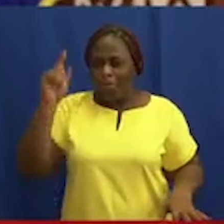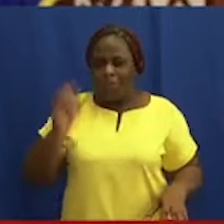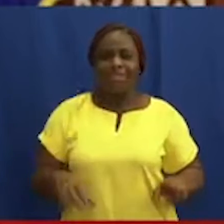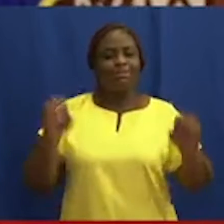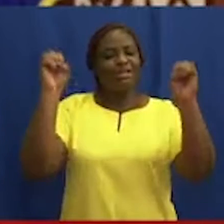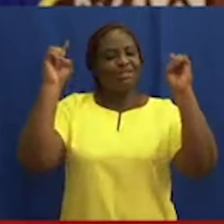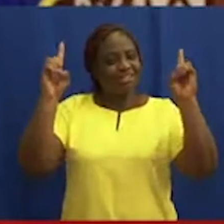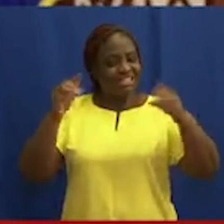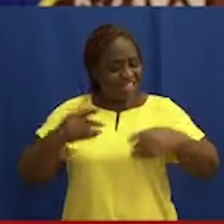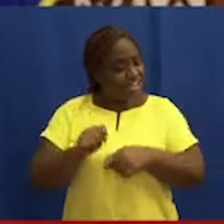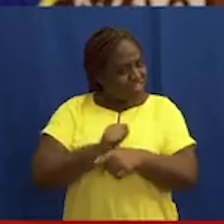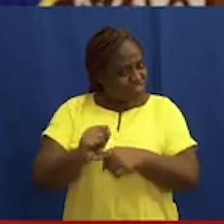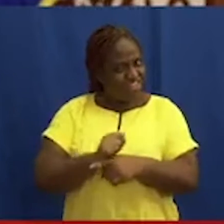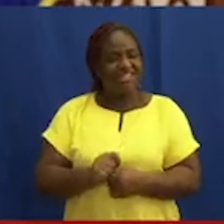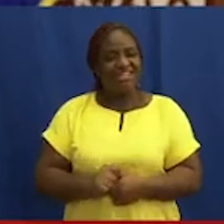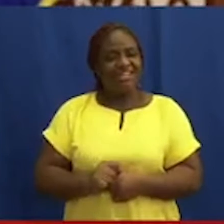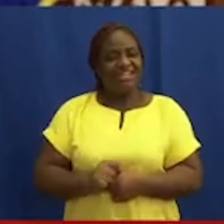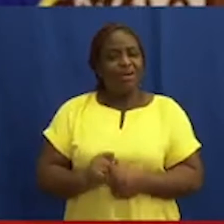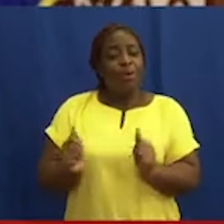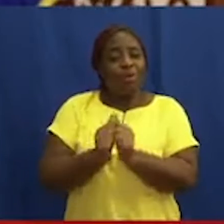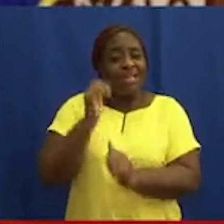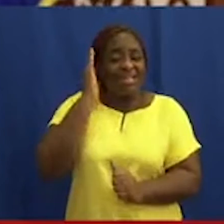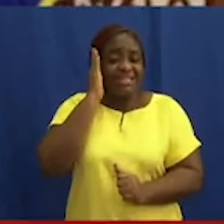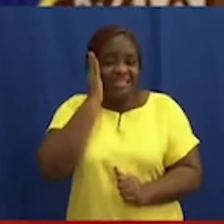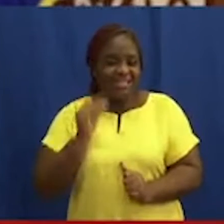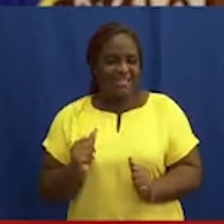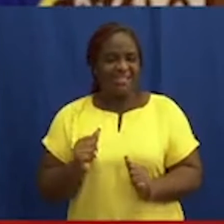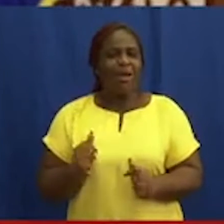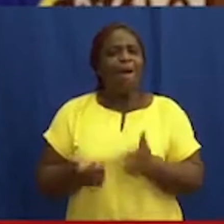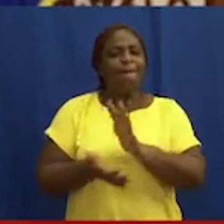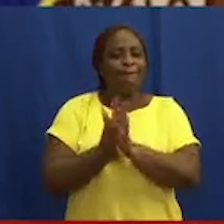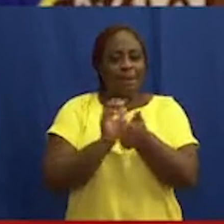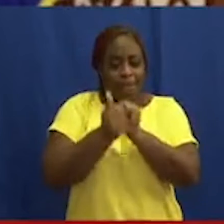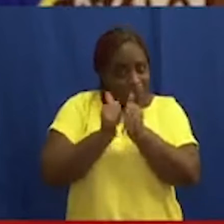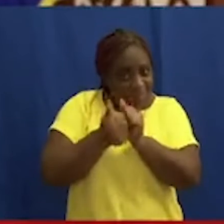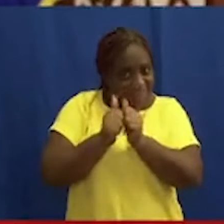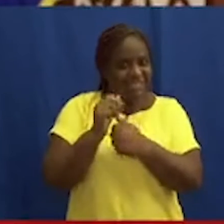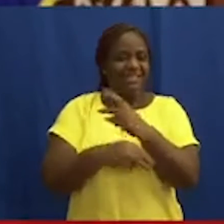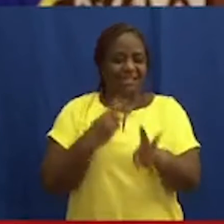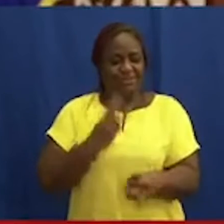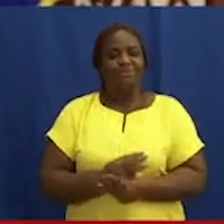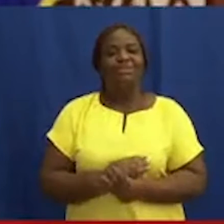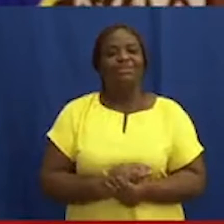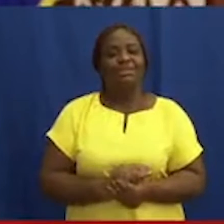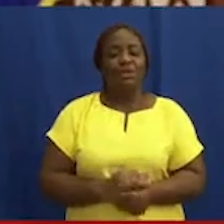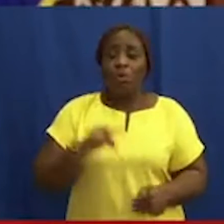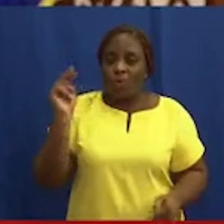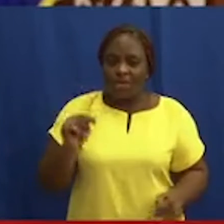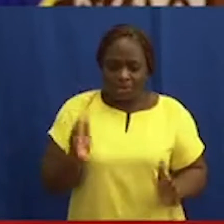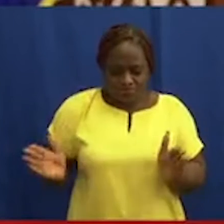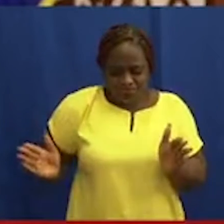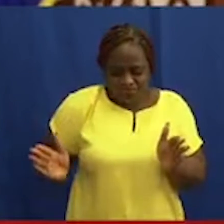gaba da kudirin nan da rage ainihin kaso 30% na albashi na wanda ke rike da